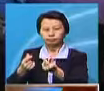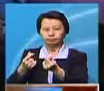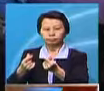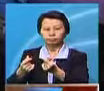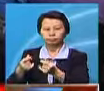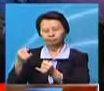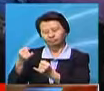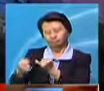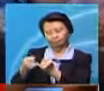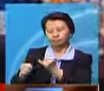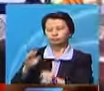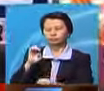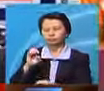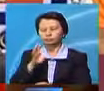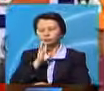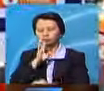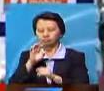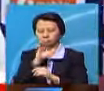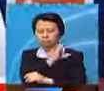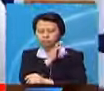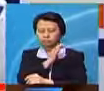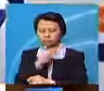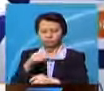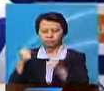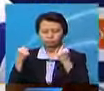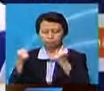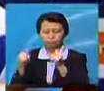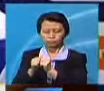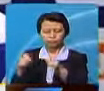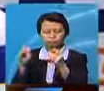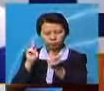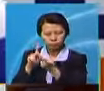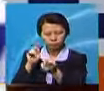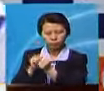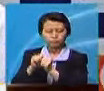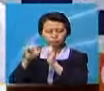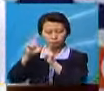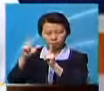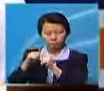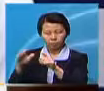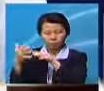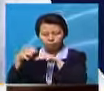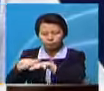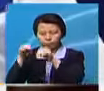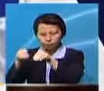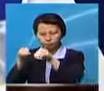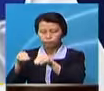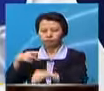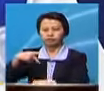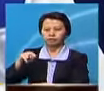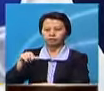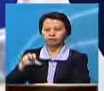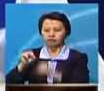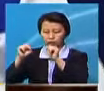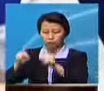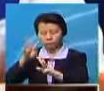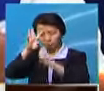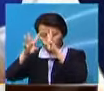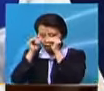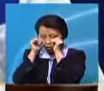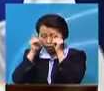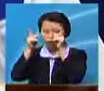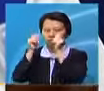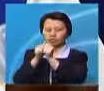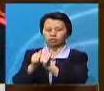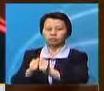E. Elevarasan yakin dengan barisan pemain yang mantap serasi dengan taktikal yang diserapkan, PKNS mampu mencipta kejutan